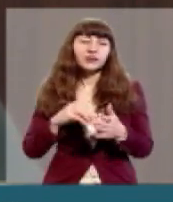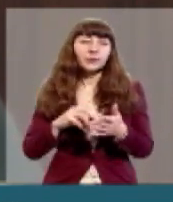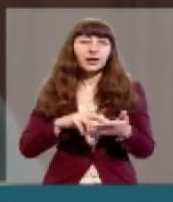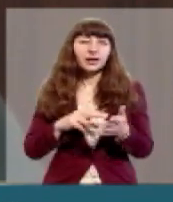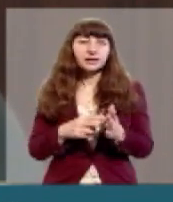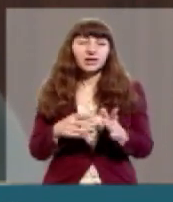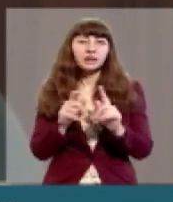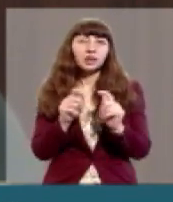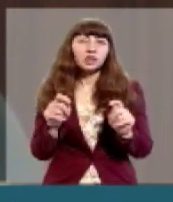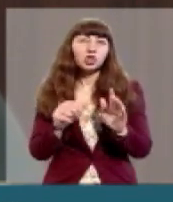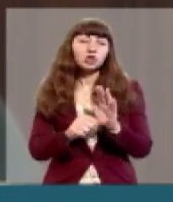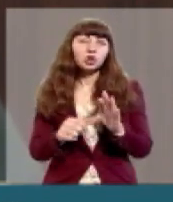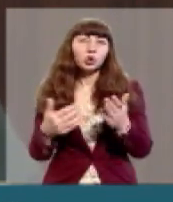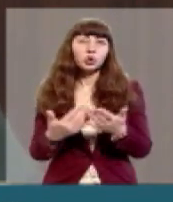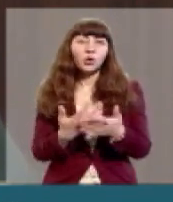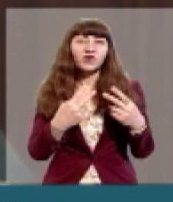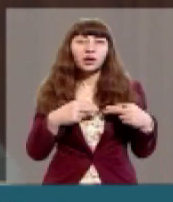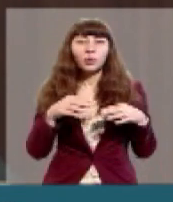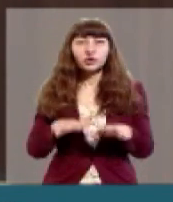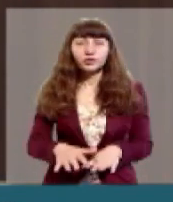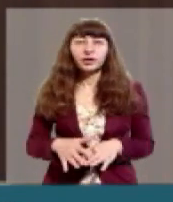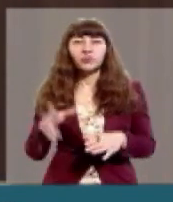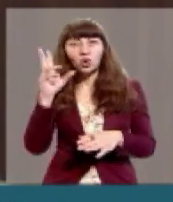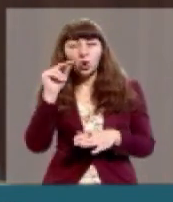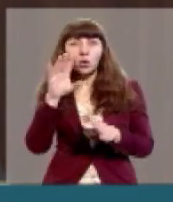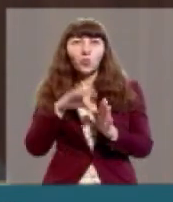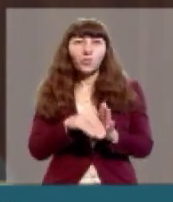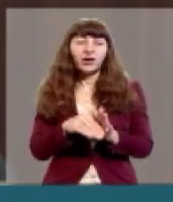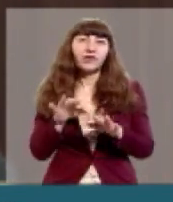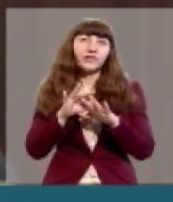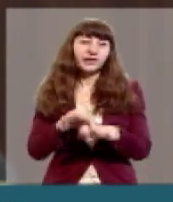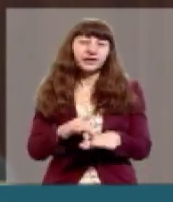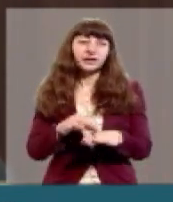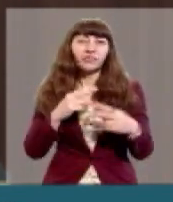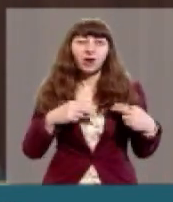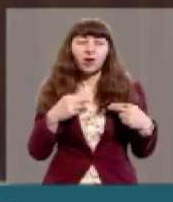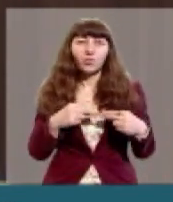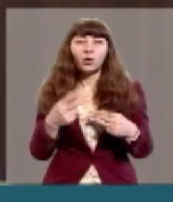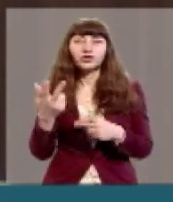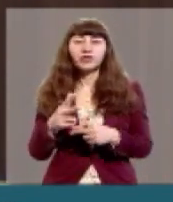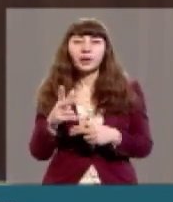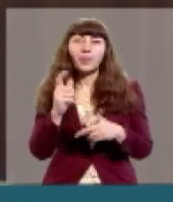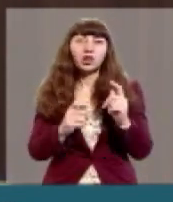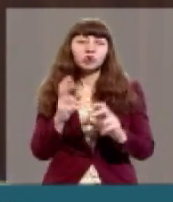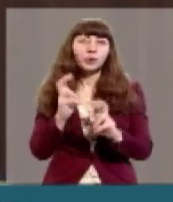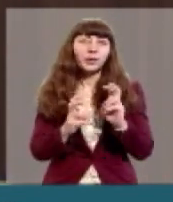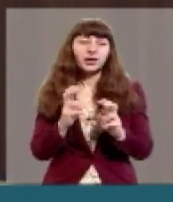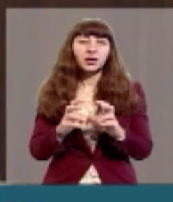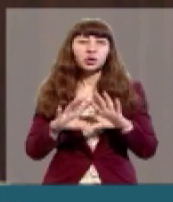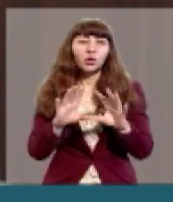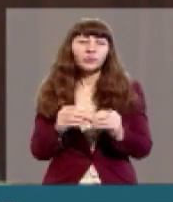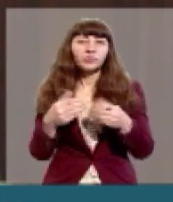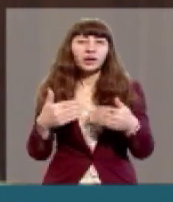с созданием порядка 600 новых рабочих мест. В том числе ввести в эксплуатацию 3 молочно-товарные фермы с суммарной мощностью